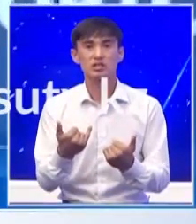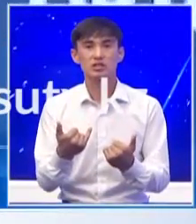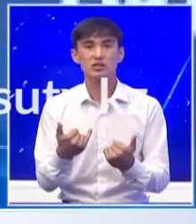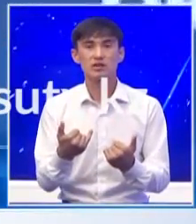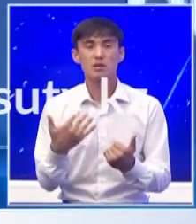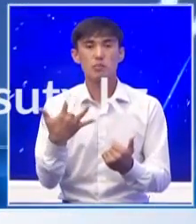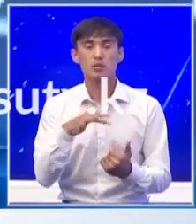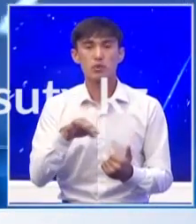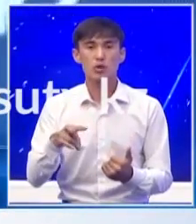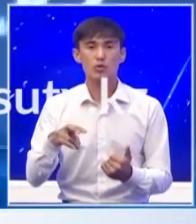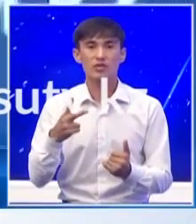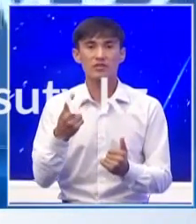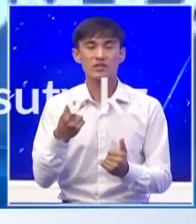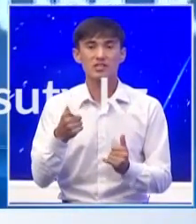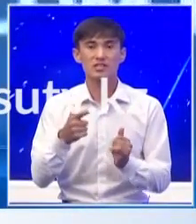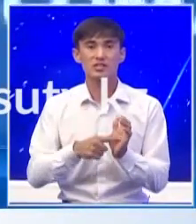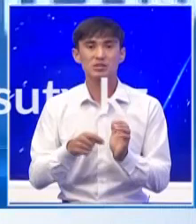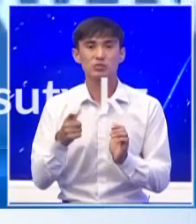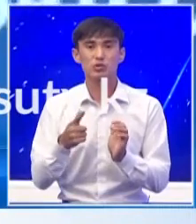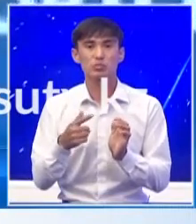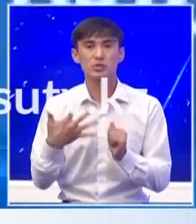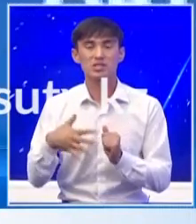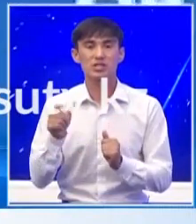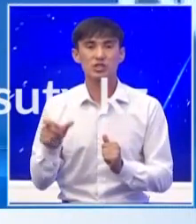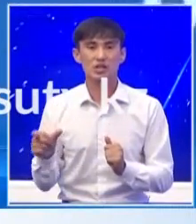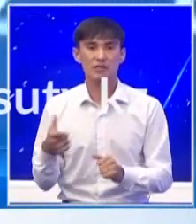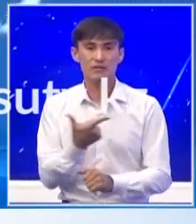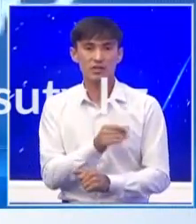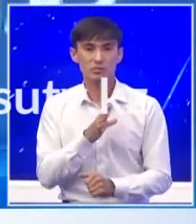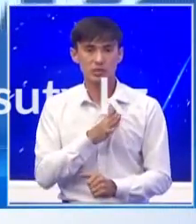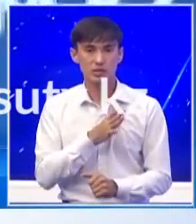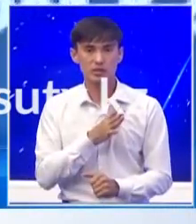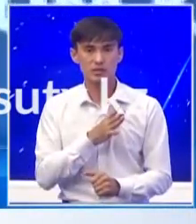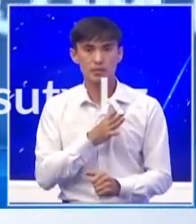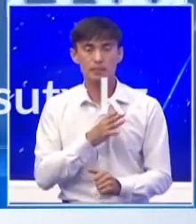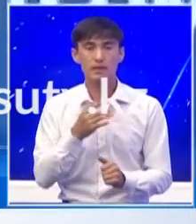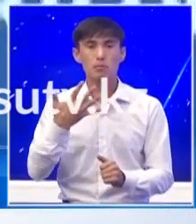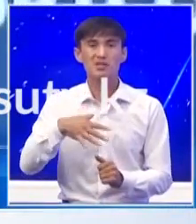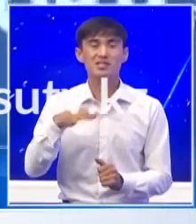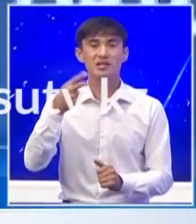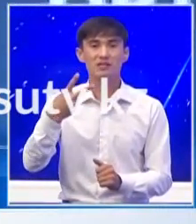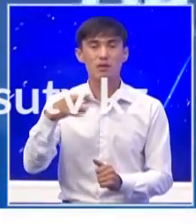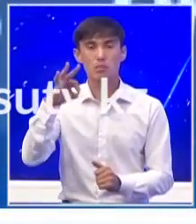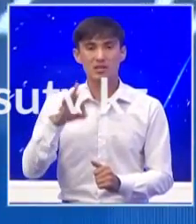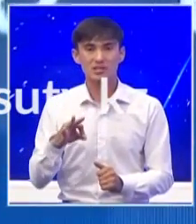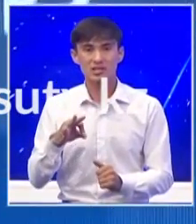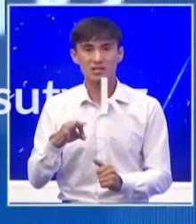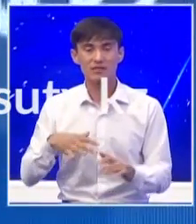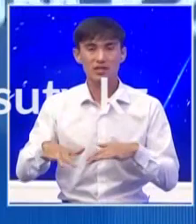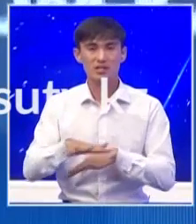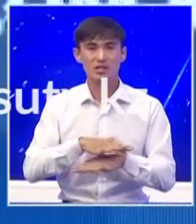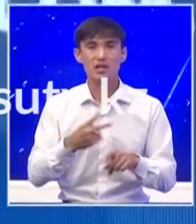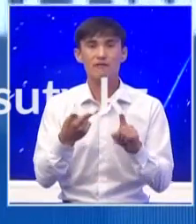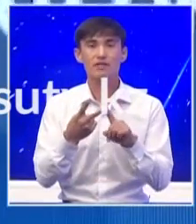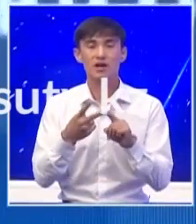миллионов 230 750 человек, что составляет 52,8% от подлежащего населения. Вторым